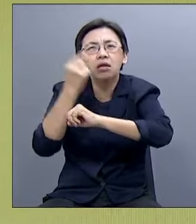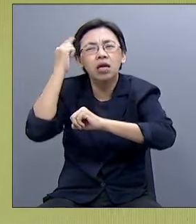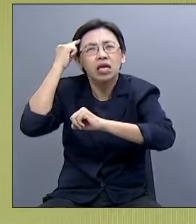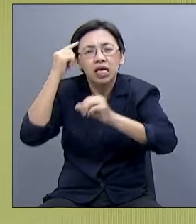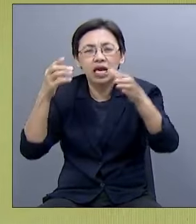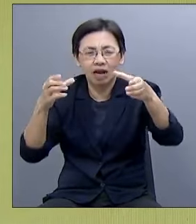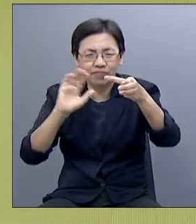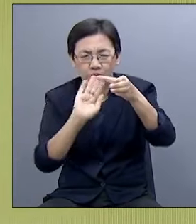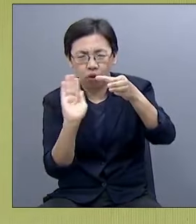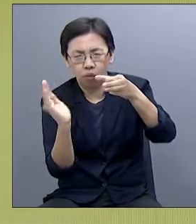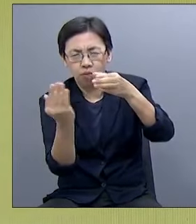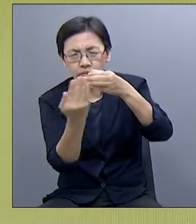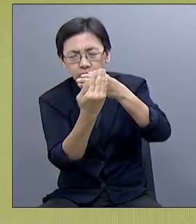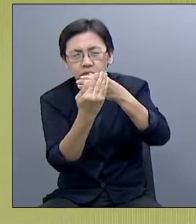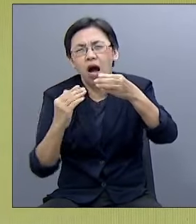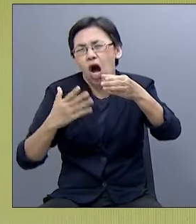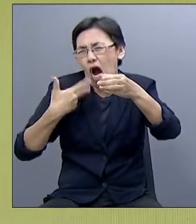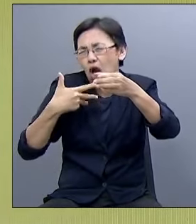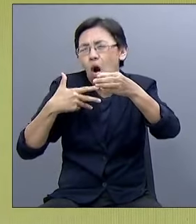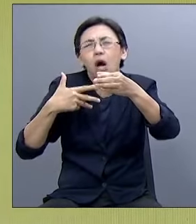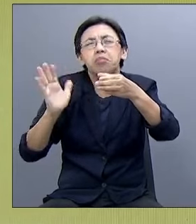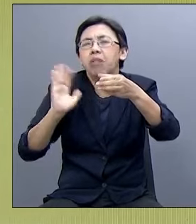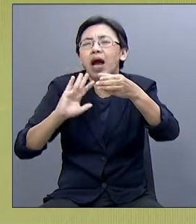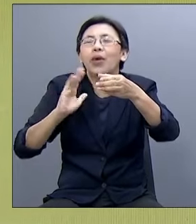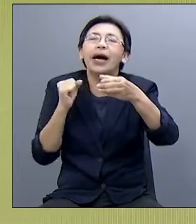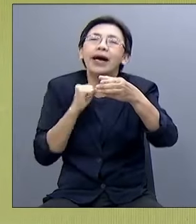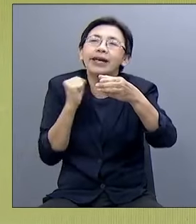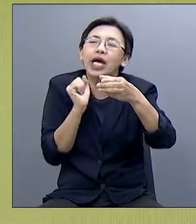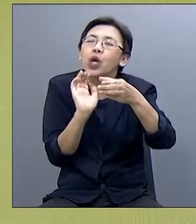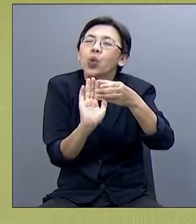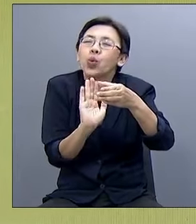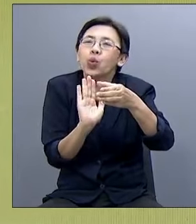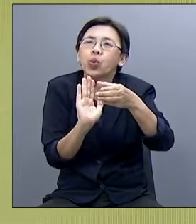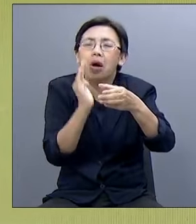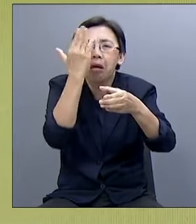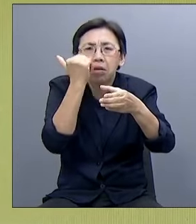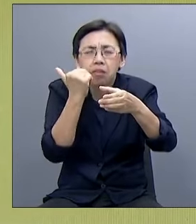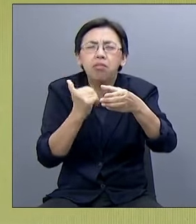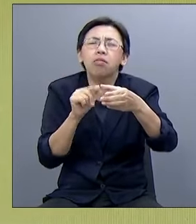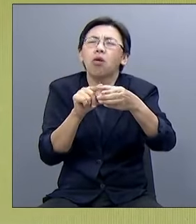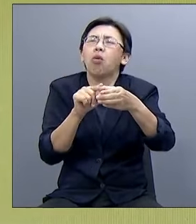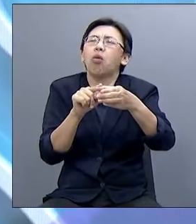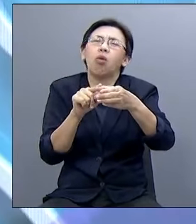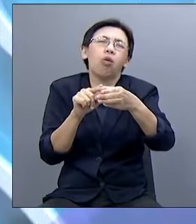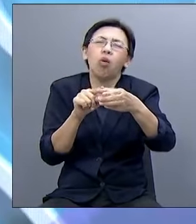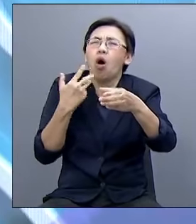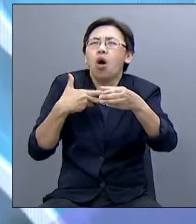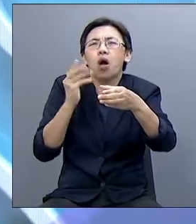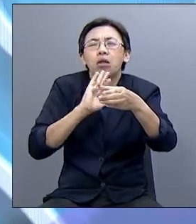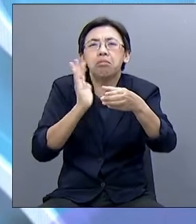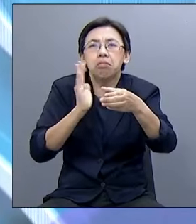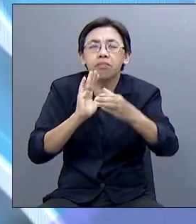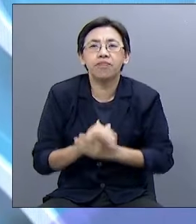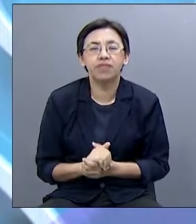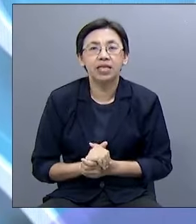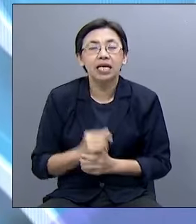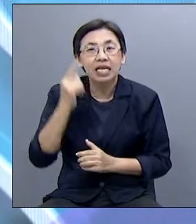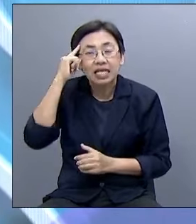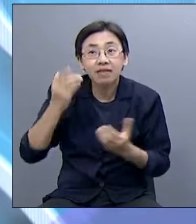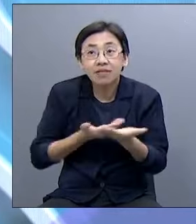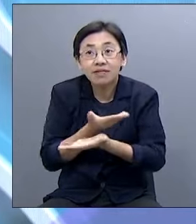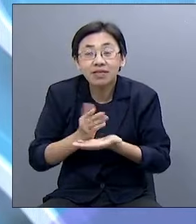พื่อคลุมไปเลย ให้ม ัน เย ็ น เพื่อคงความเย็นเพราะว่าไม่งั้นจะไม่ค้นพบความเย็นเลย หรือไปคุยกับนิติดีไหมบอกว่าพิจารณาติดเครื่องท